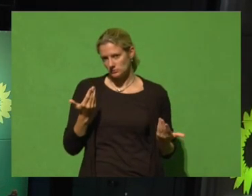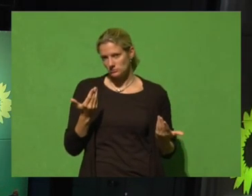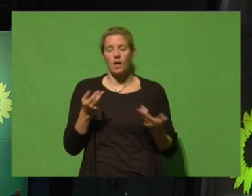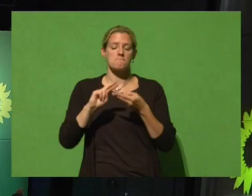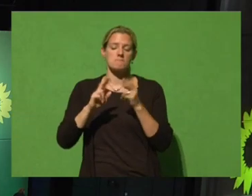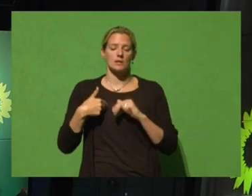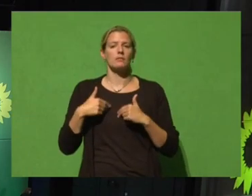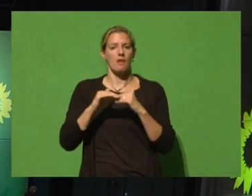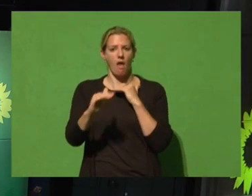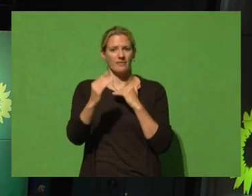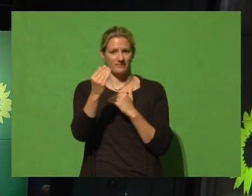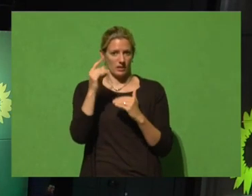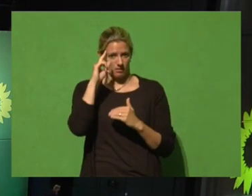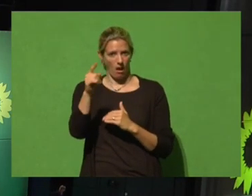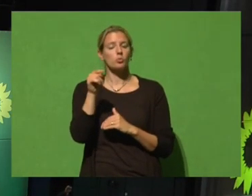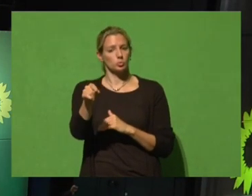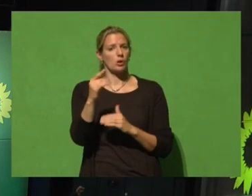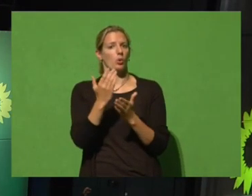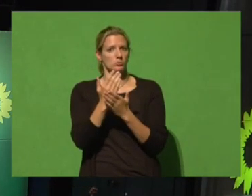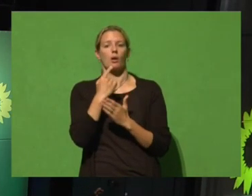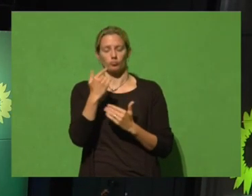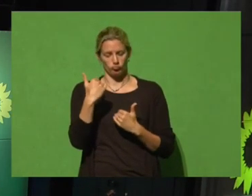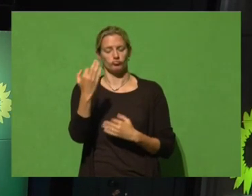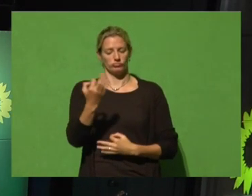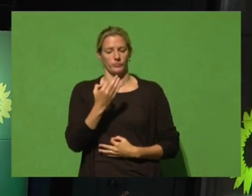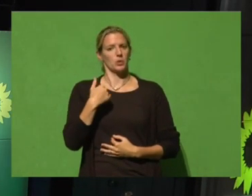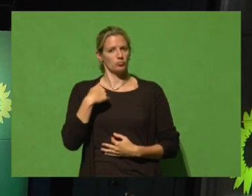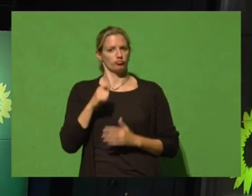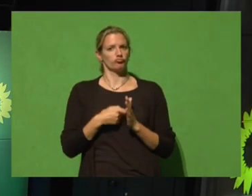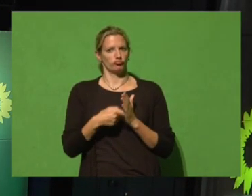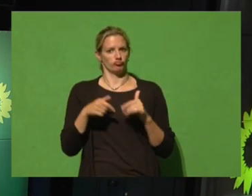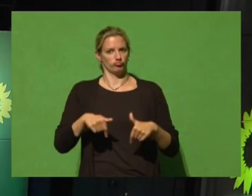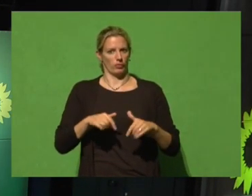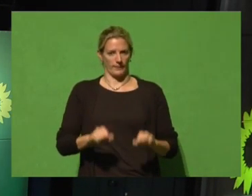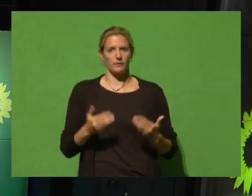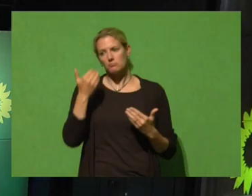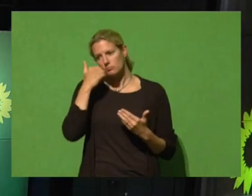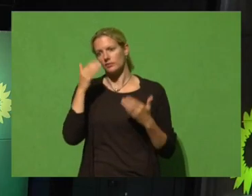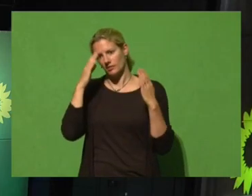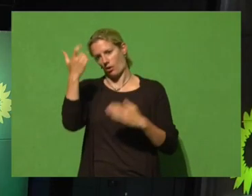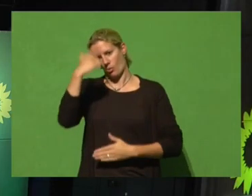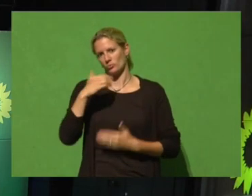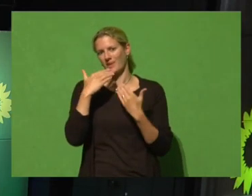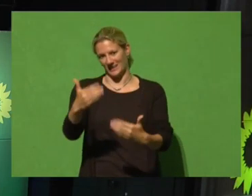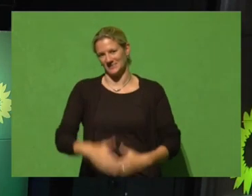vom Landesfinanzrat das Votum für diese Position und würde euch bitten, mir euer Votum zu geben. Vielen Dank.